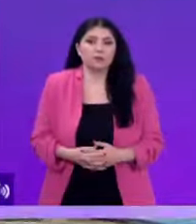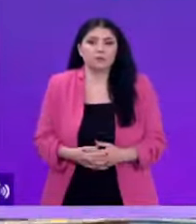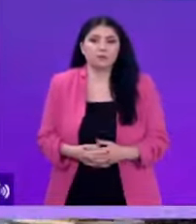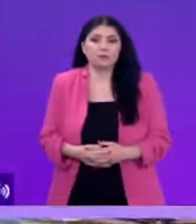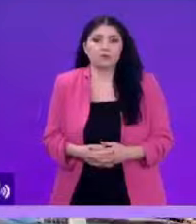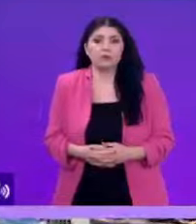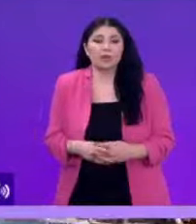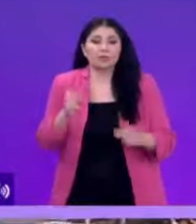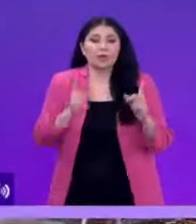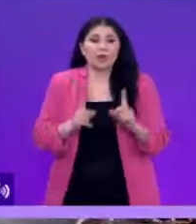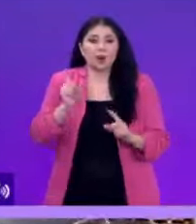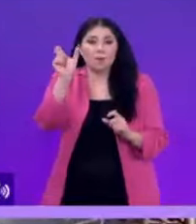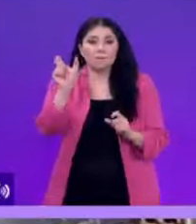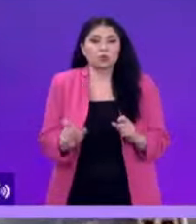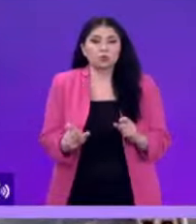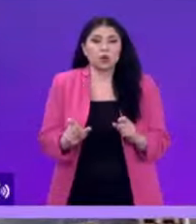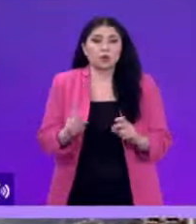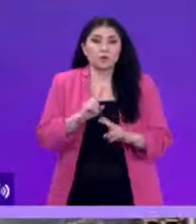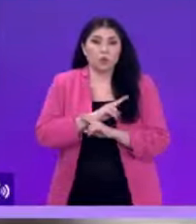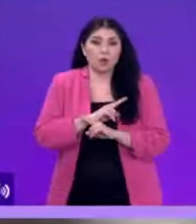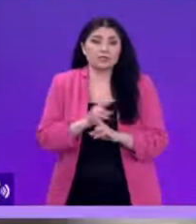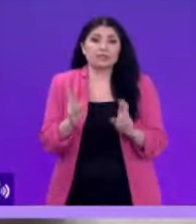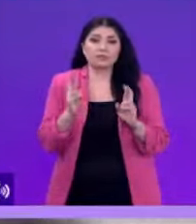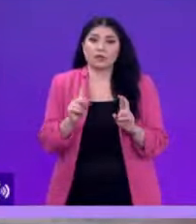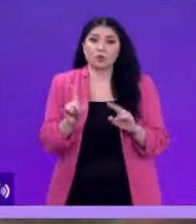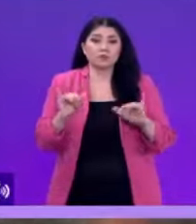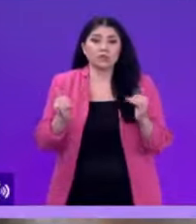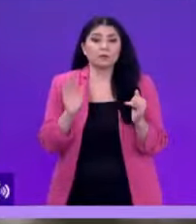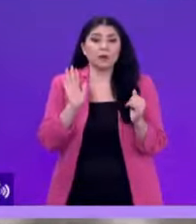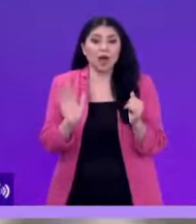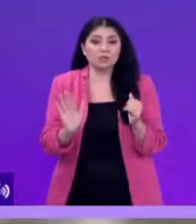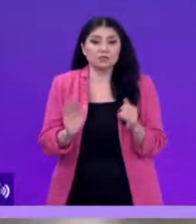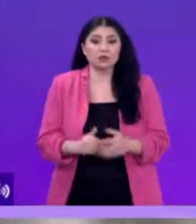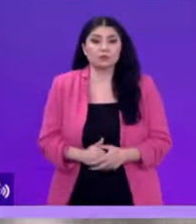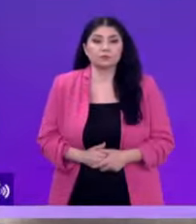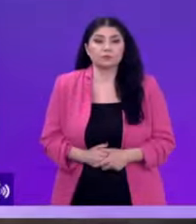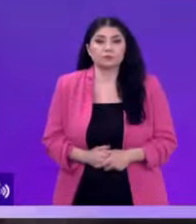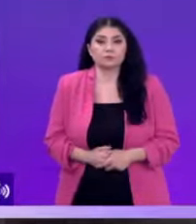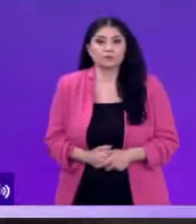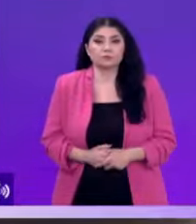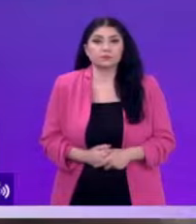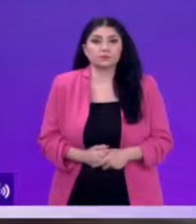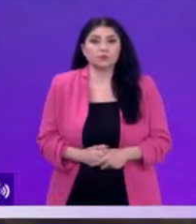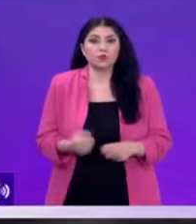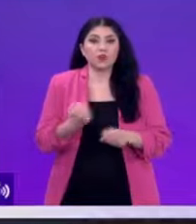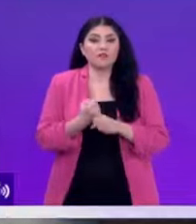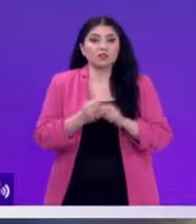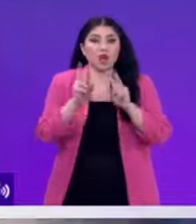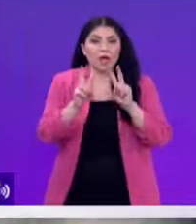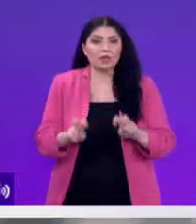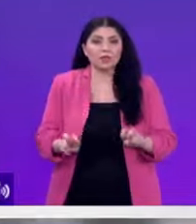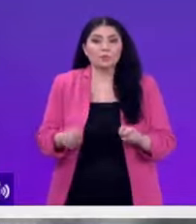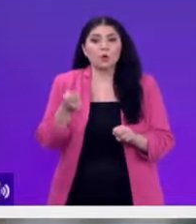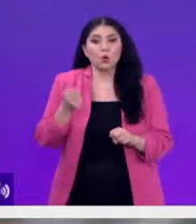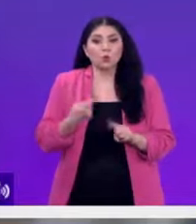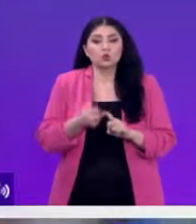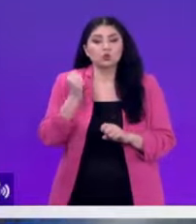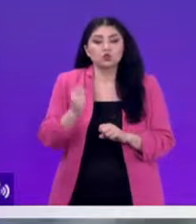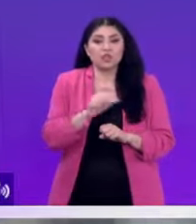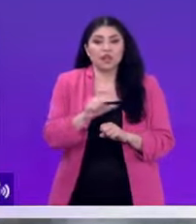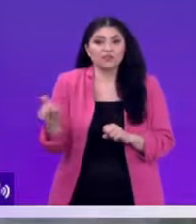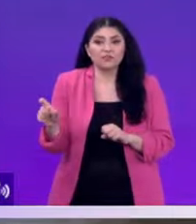care cineva își pierde viața, să sperăm că nu se întâmplă asta, o să ancheteze procurorii și uciderea din culpă,